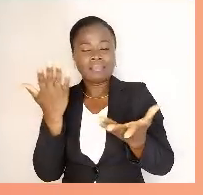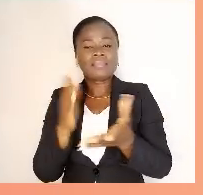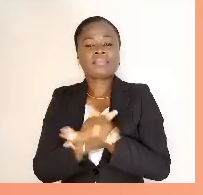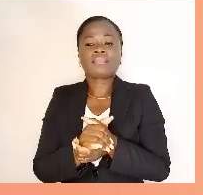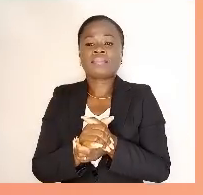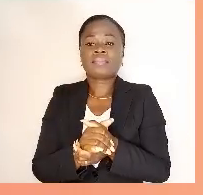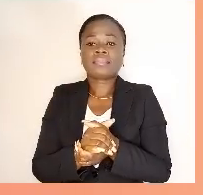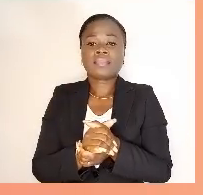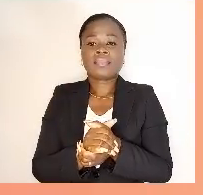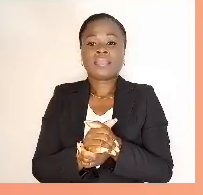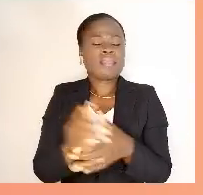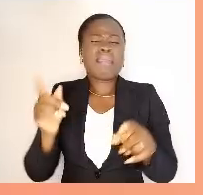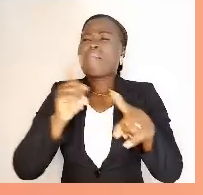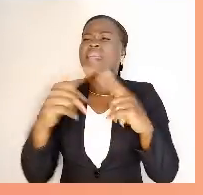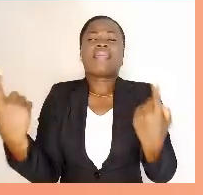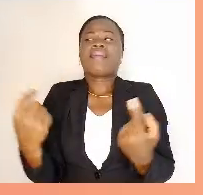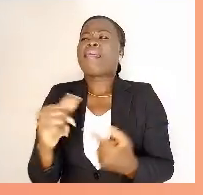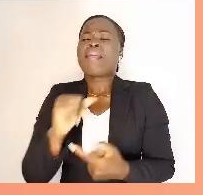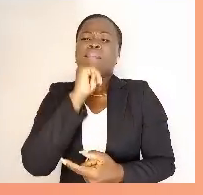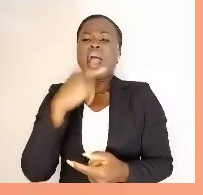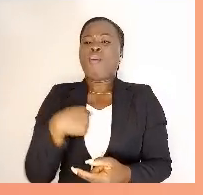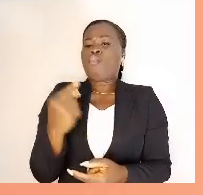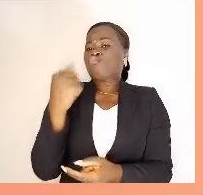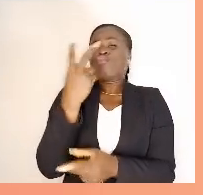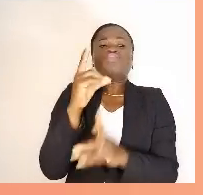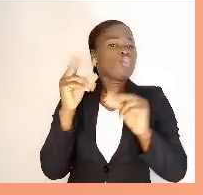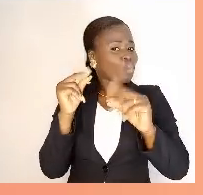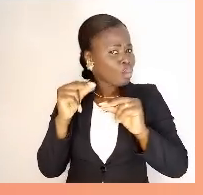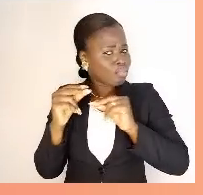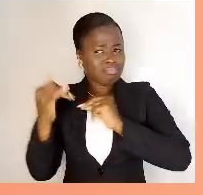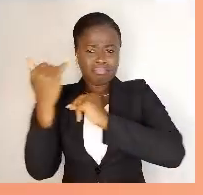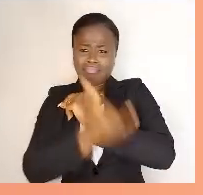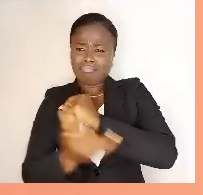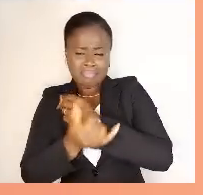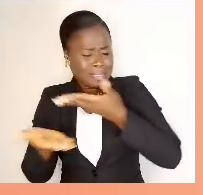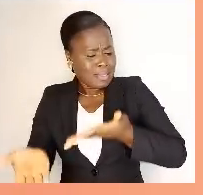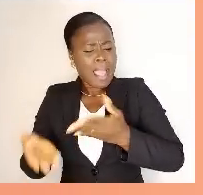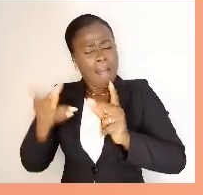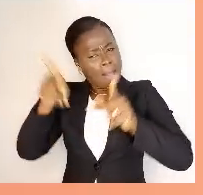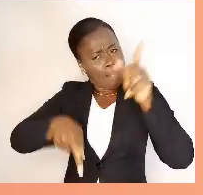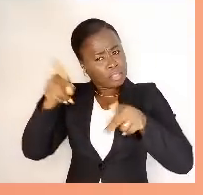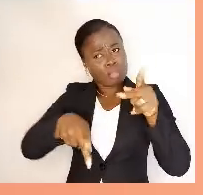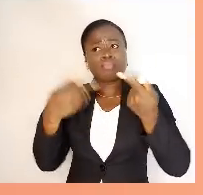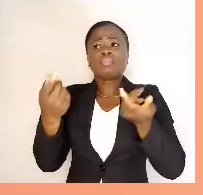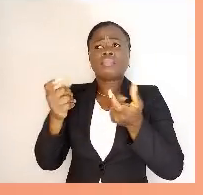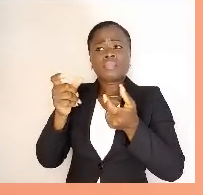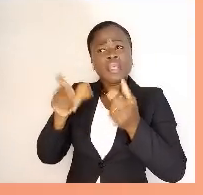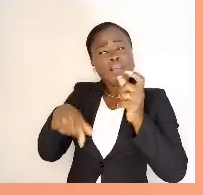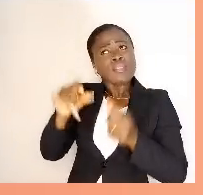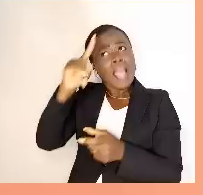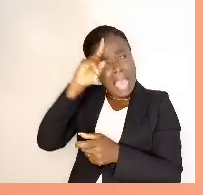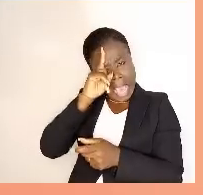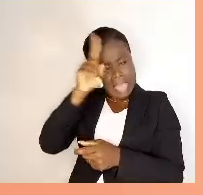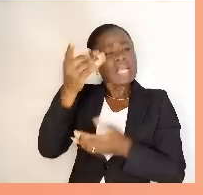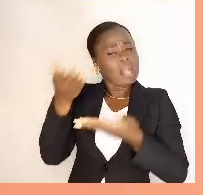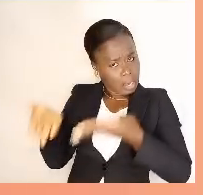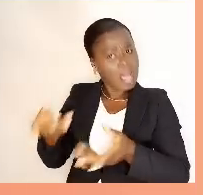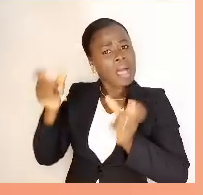marques. Mais le Sénégal dépasse ma personne et il est rempli de leaders